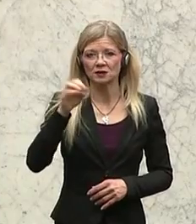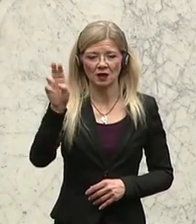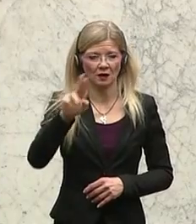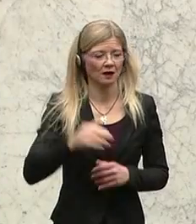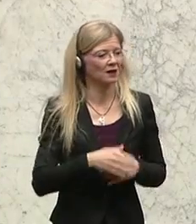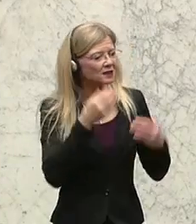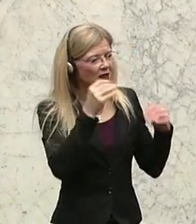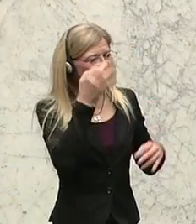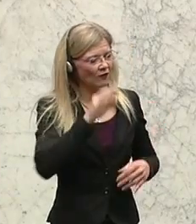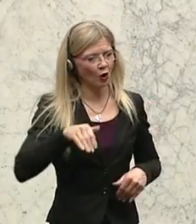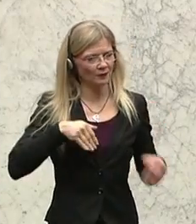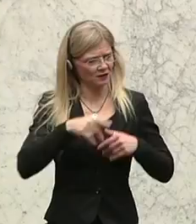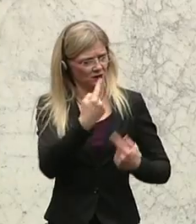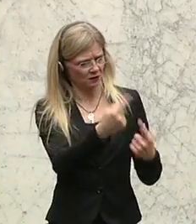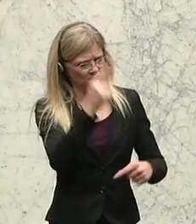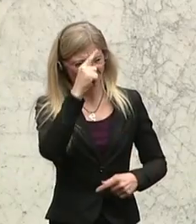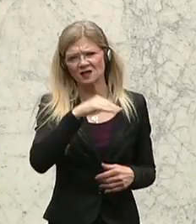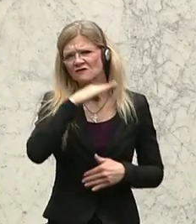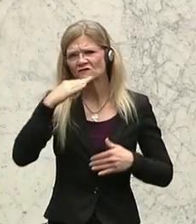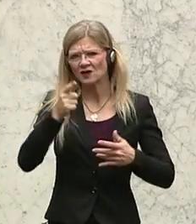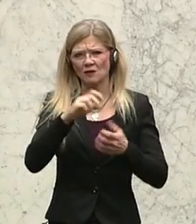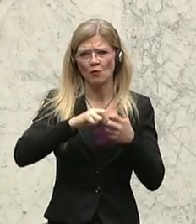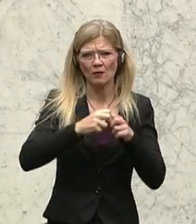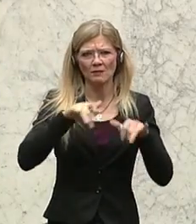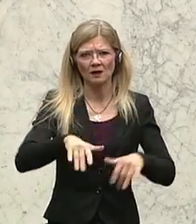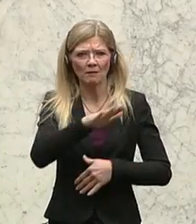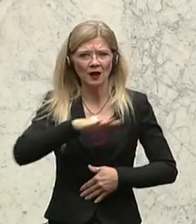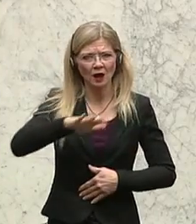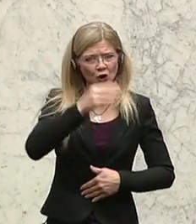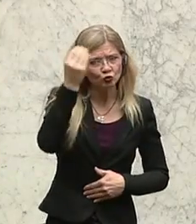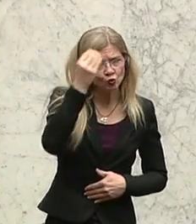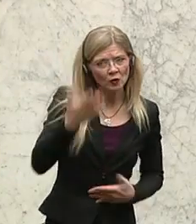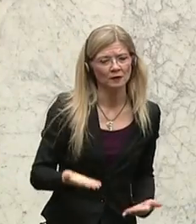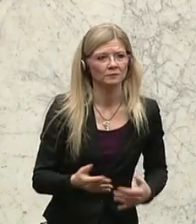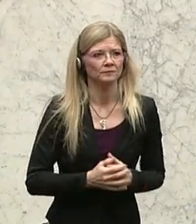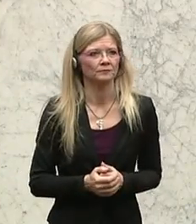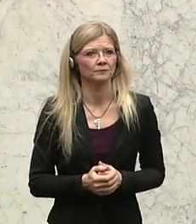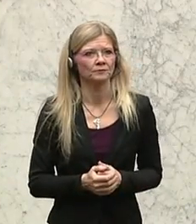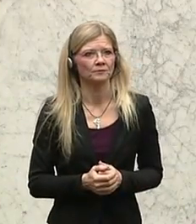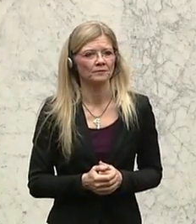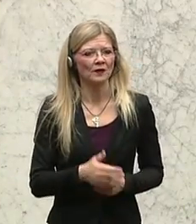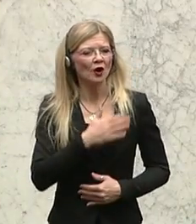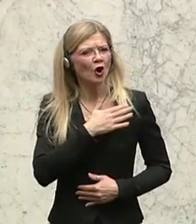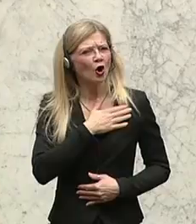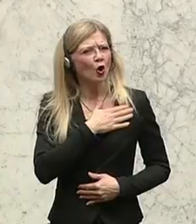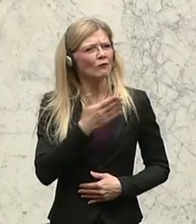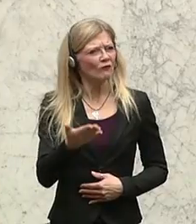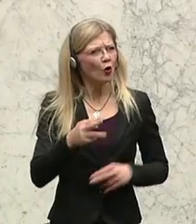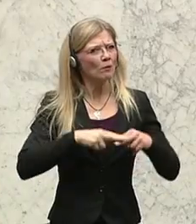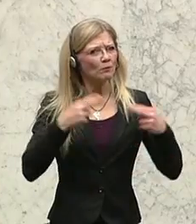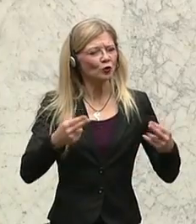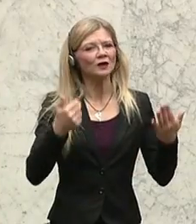wissen, wir haben also unglaublich viele Probleme in unserem Bereich Schule, obwohl wir alleine vom Bund